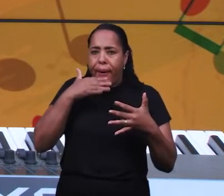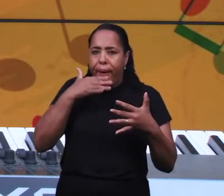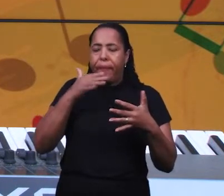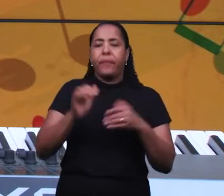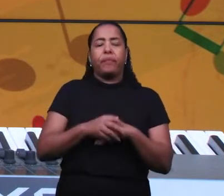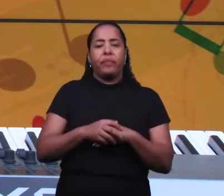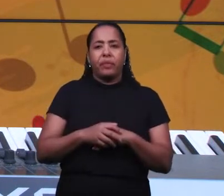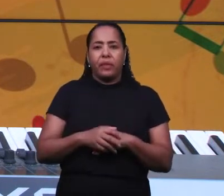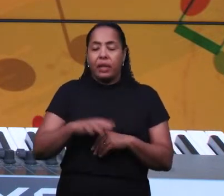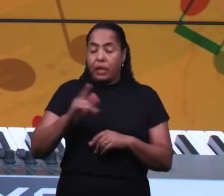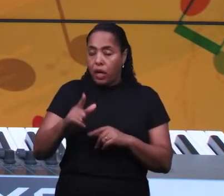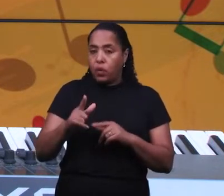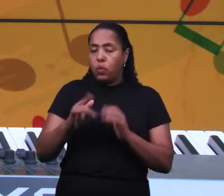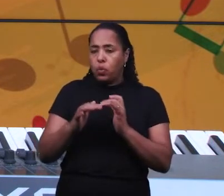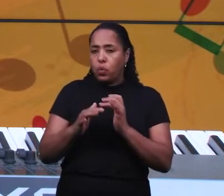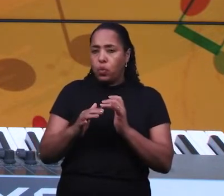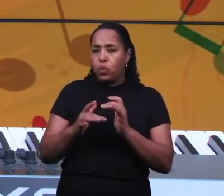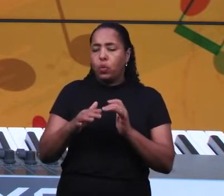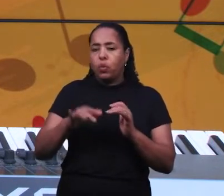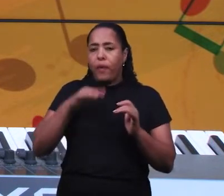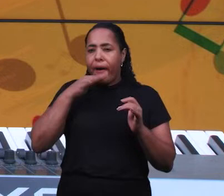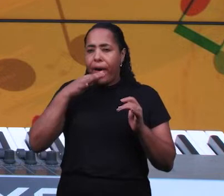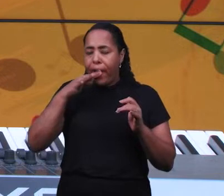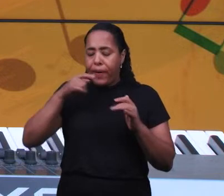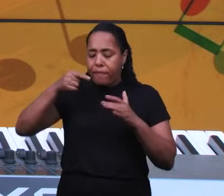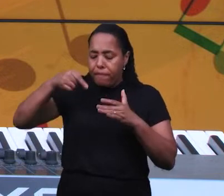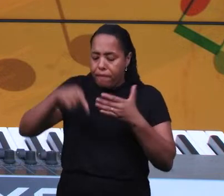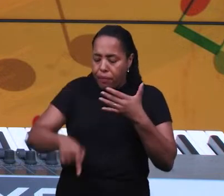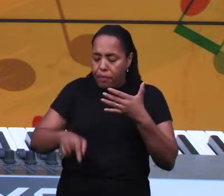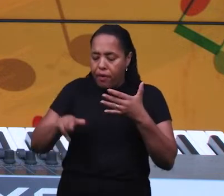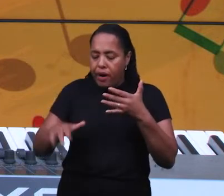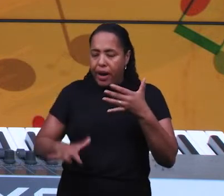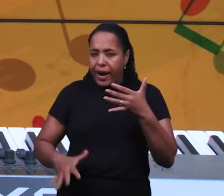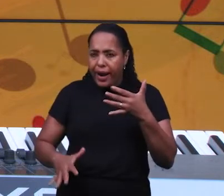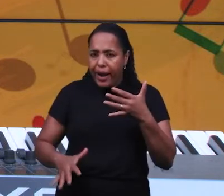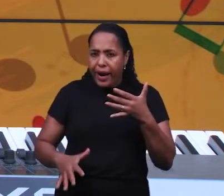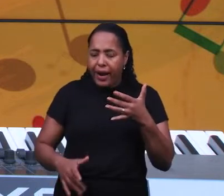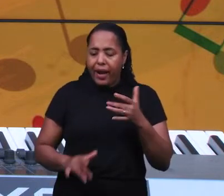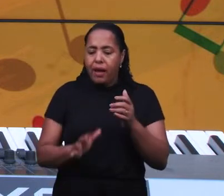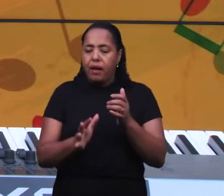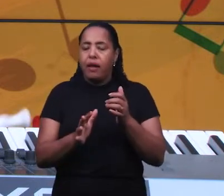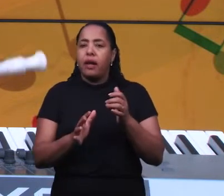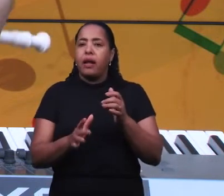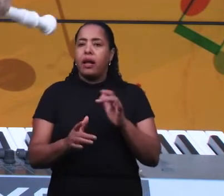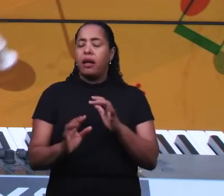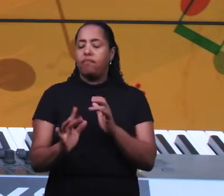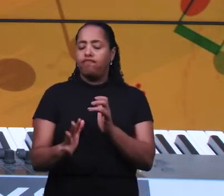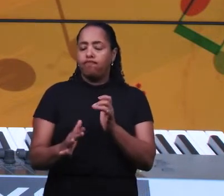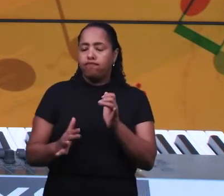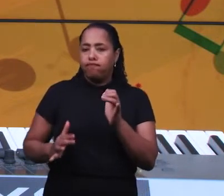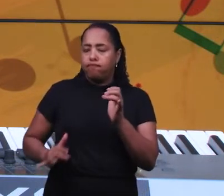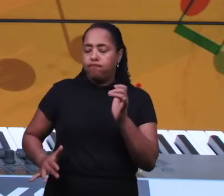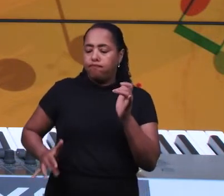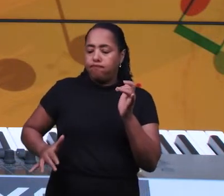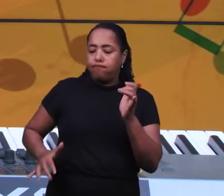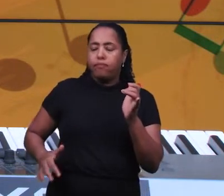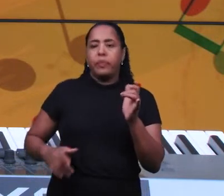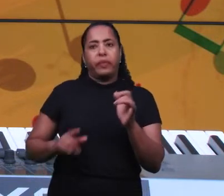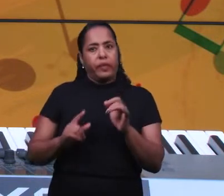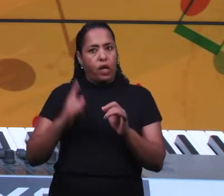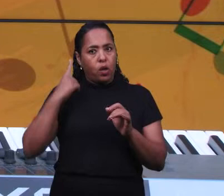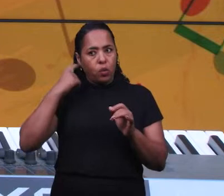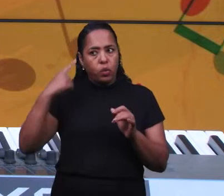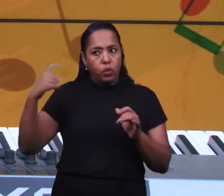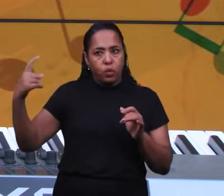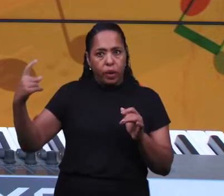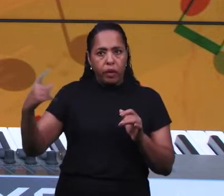plus d'espace pour avoir plus de vibrations. Vous pouvez voir que les instruments plus graves, la basse, etc., ils ont